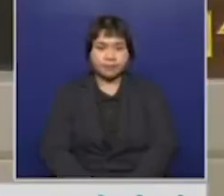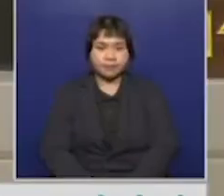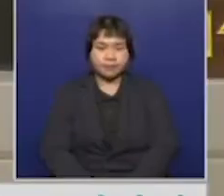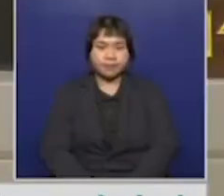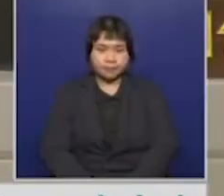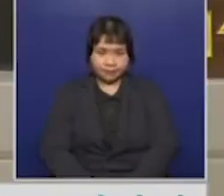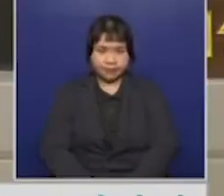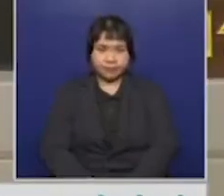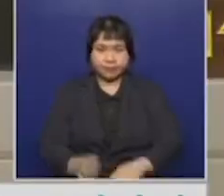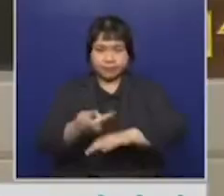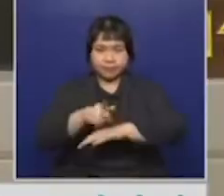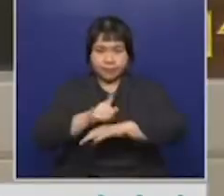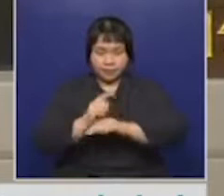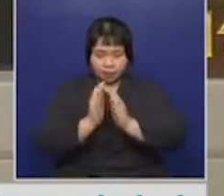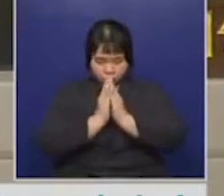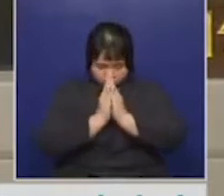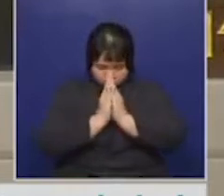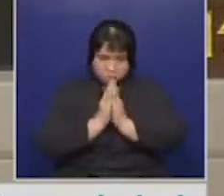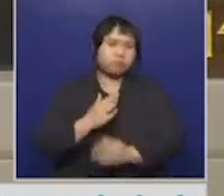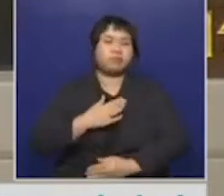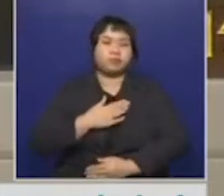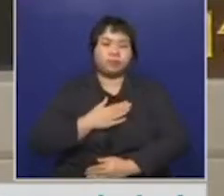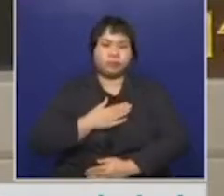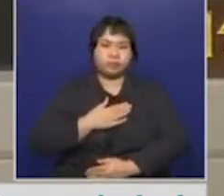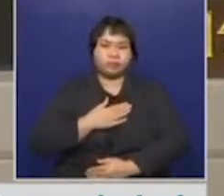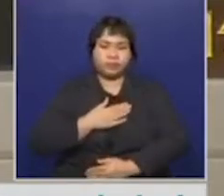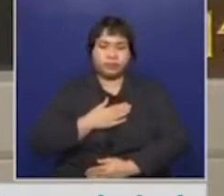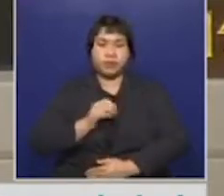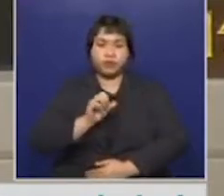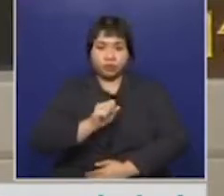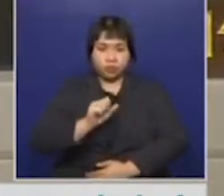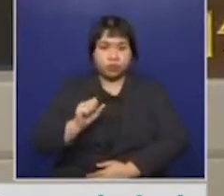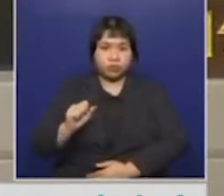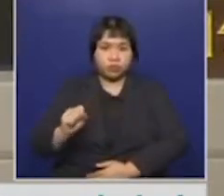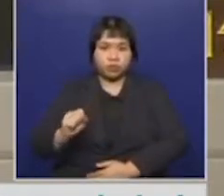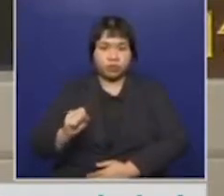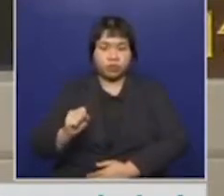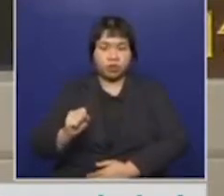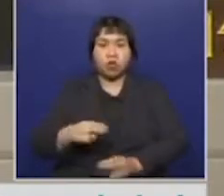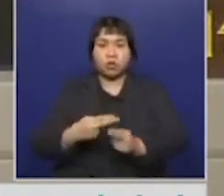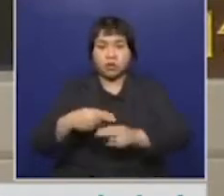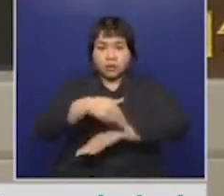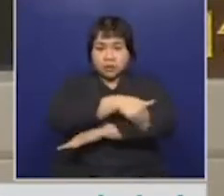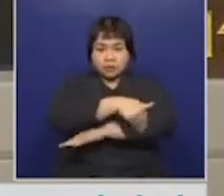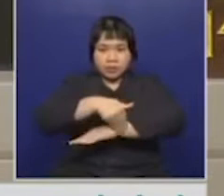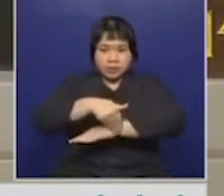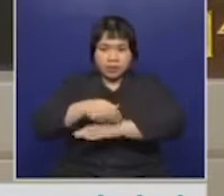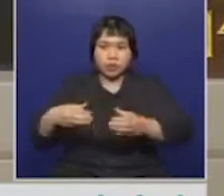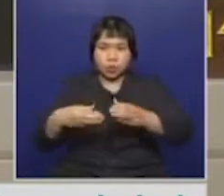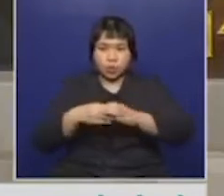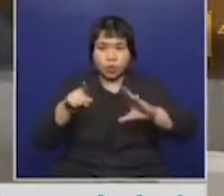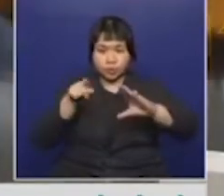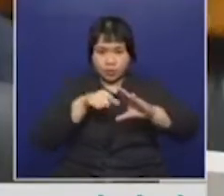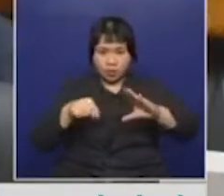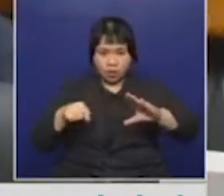ท่านประธานสภาที่เคารพดิฉันวรรณวิภาไม้สนสมาชิกสภาผู้แทนราษฎรแบบบัญชีรายชื่อพรรค9